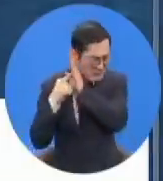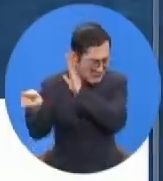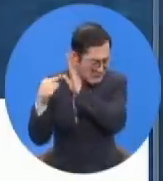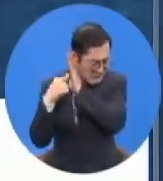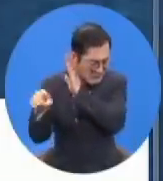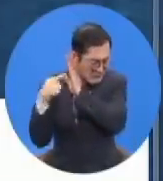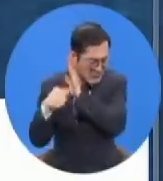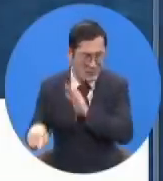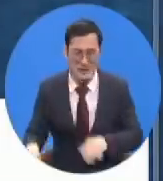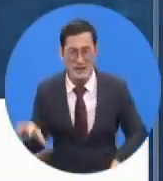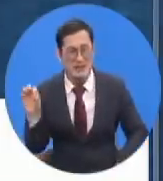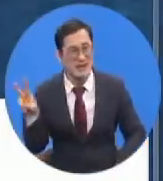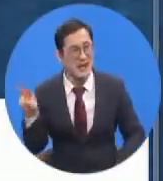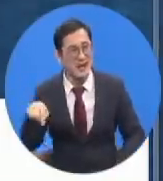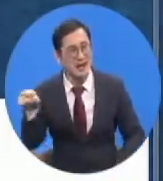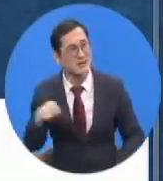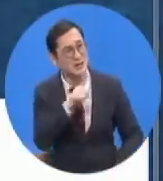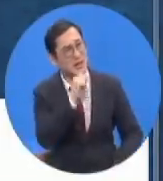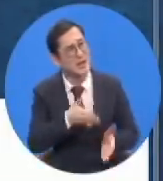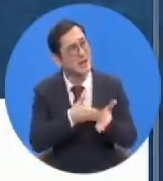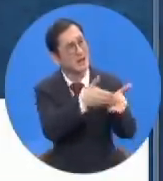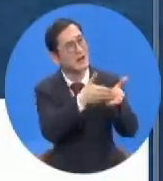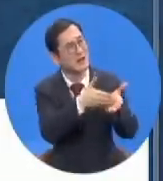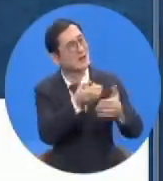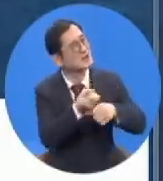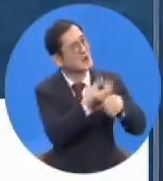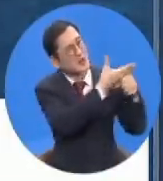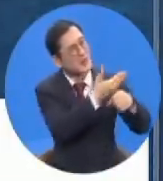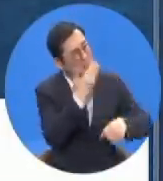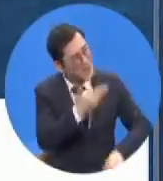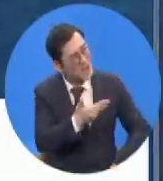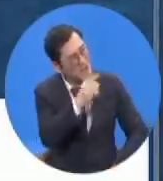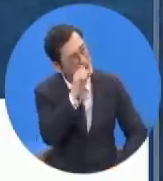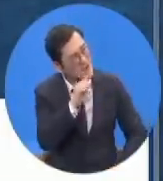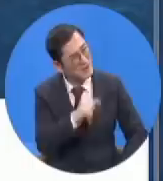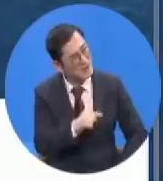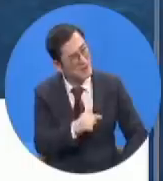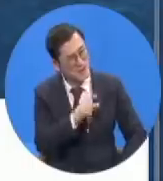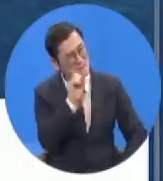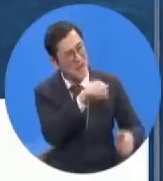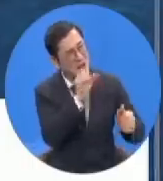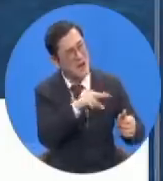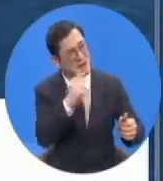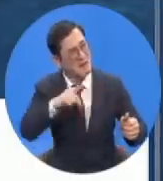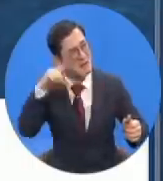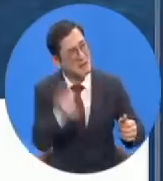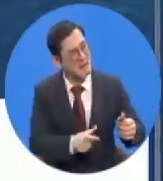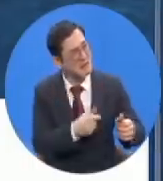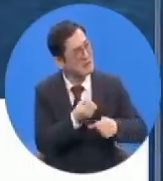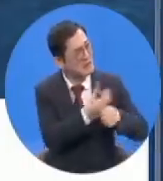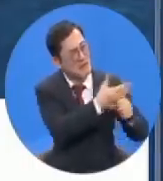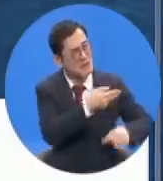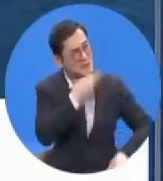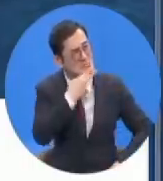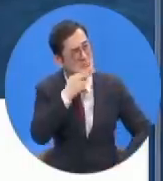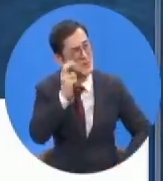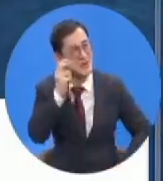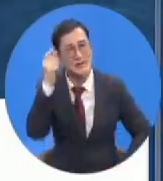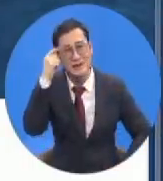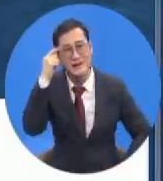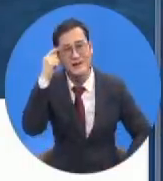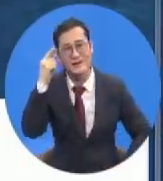보면 아 이거 얘기한다고 청와대에 잘 전달이 되겠어? 네. 우리에게 들어줄 수 있겠어? 이런 어떤 의구심을 좀 가질 수